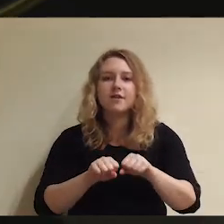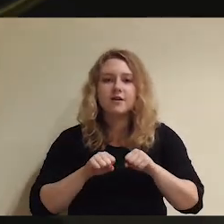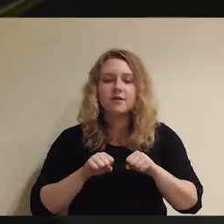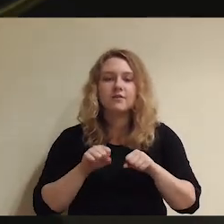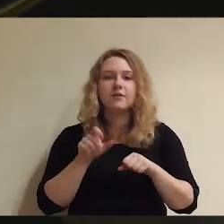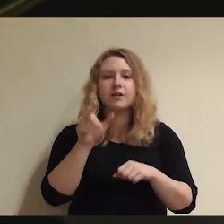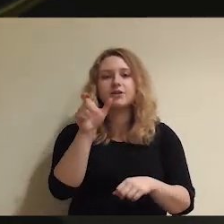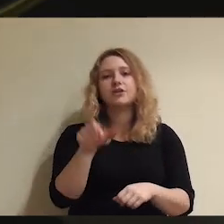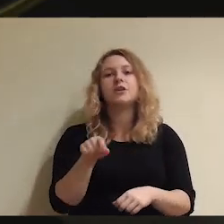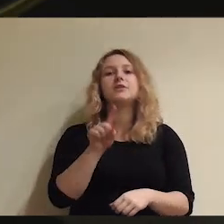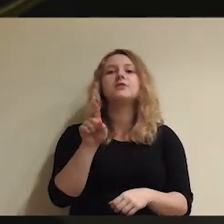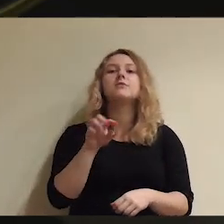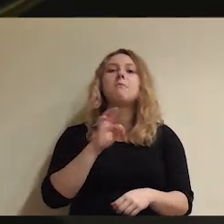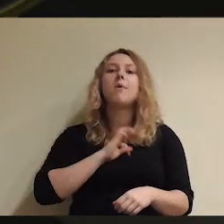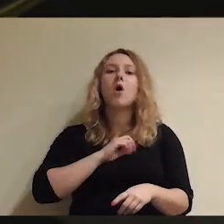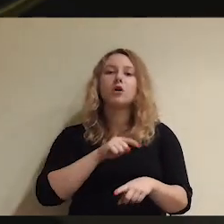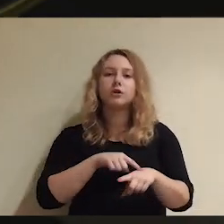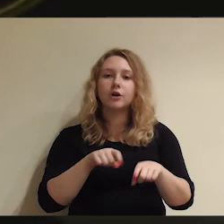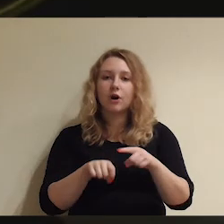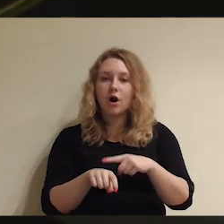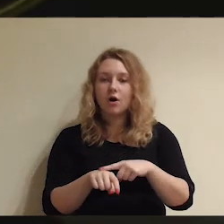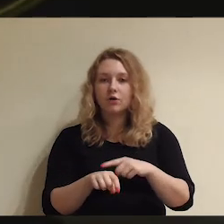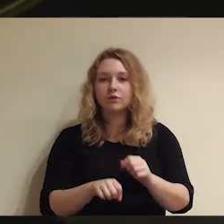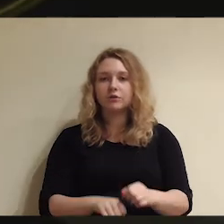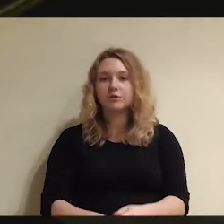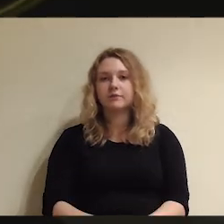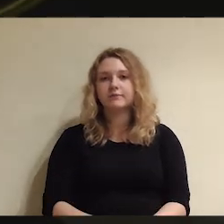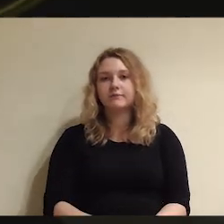Nic nie wyrwie Cię z moich rąk.